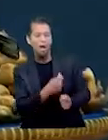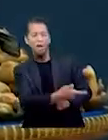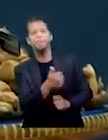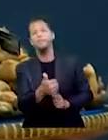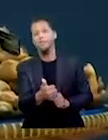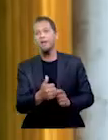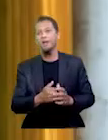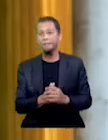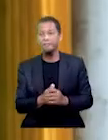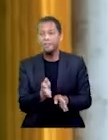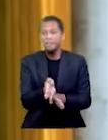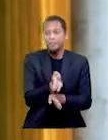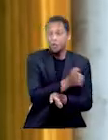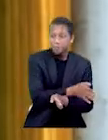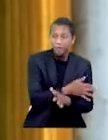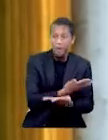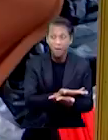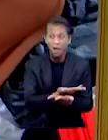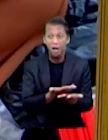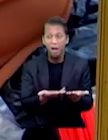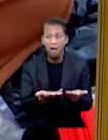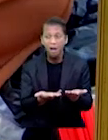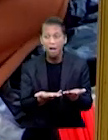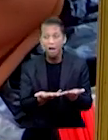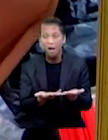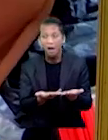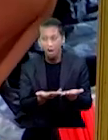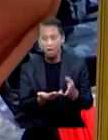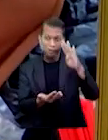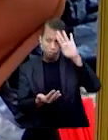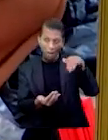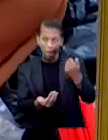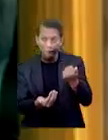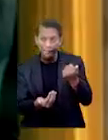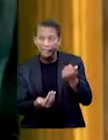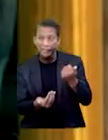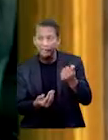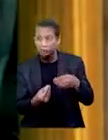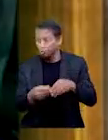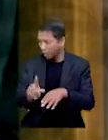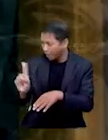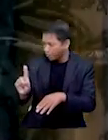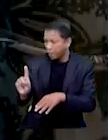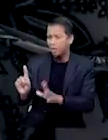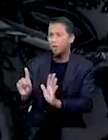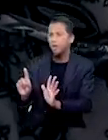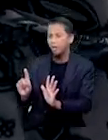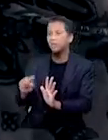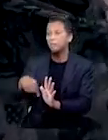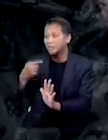tadinya dia tuh nggak mendukung kayaknya, tapi lama-lama sekarang dia malah bantu,